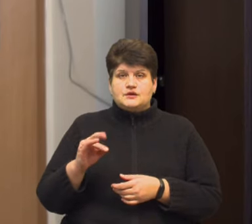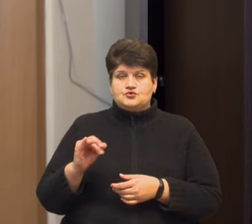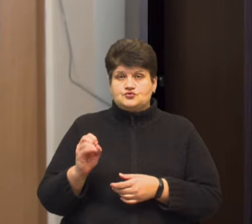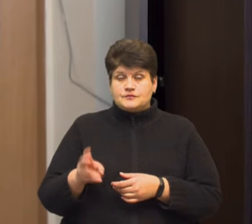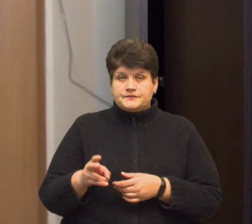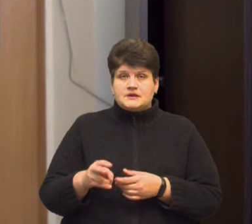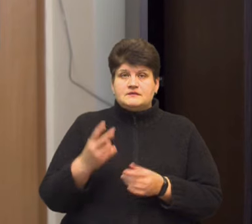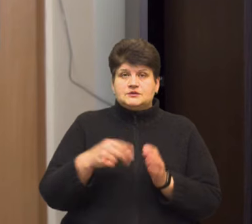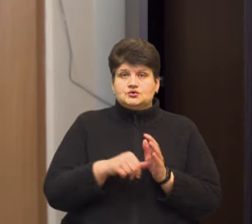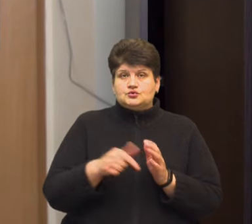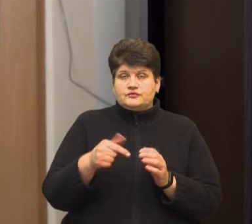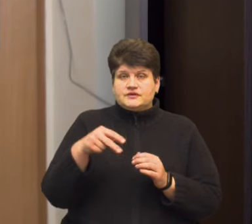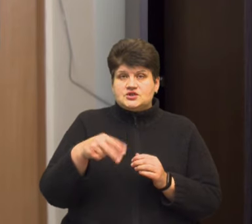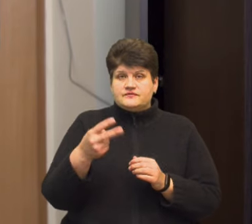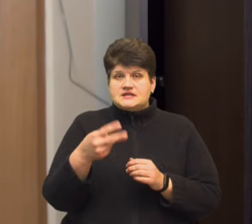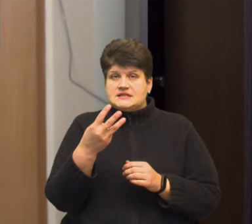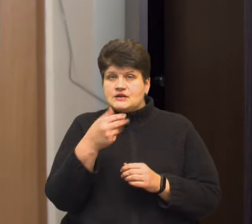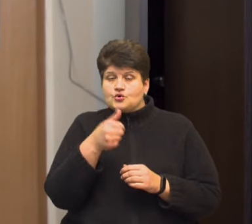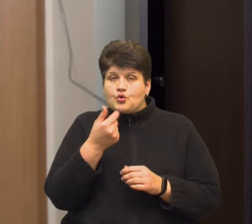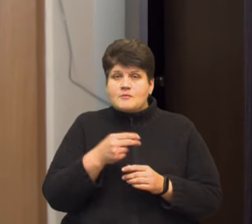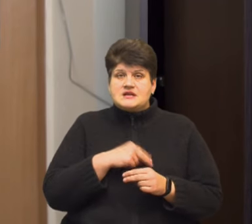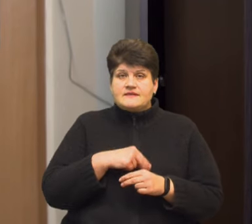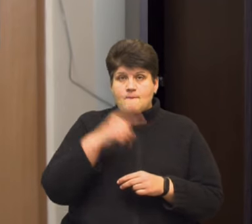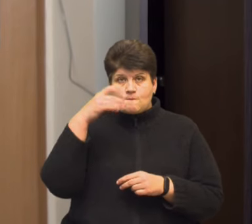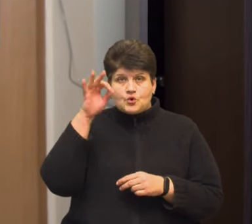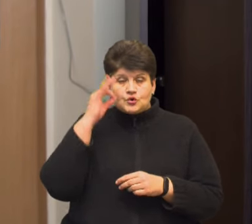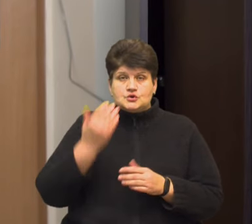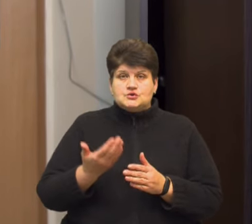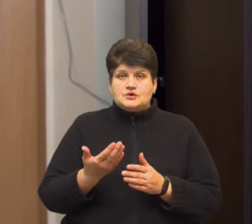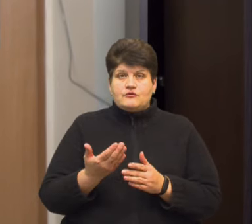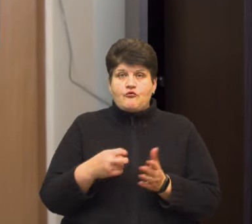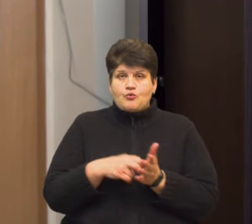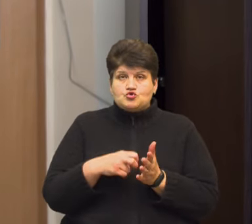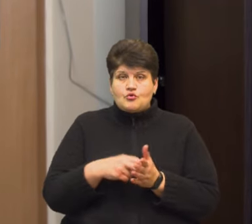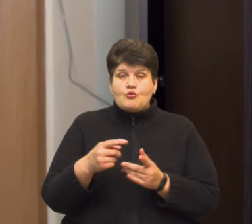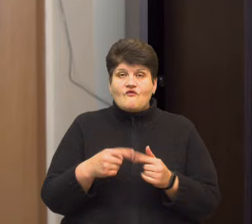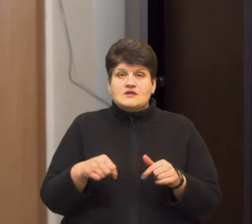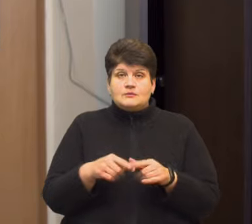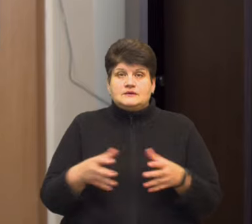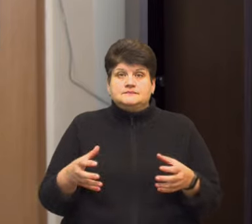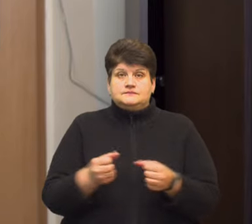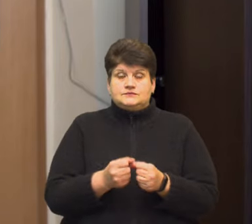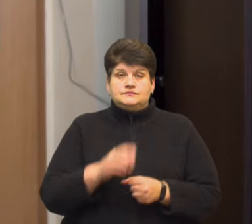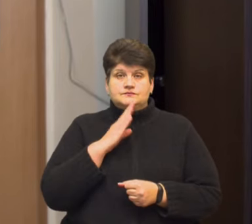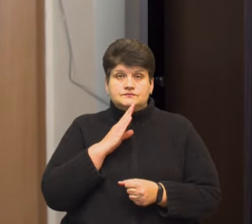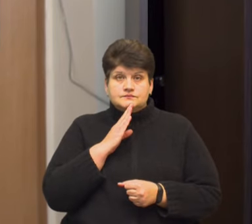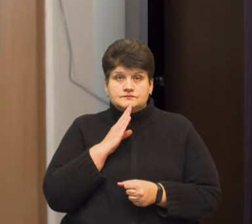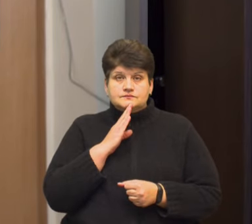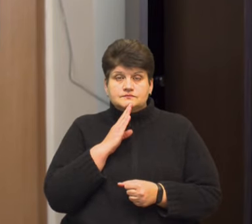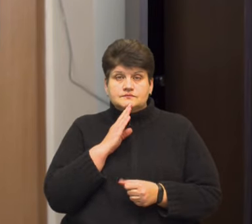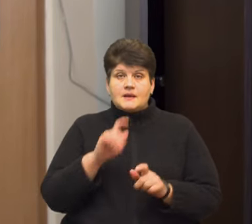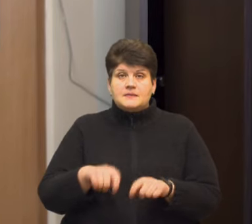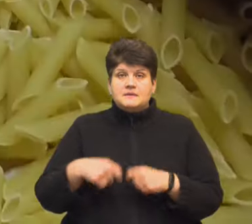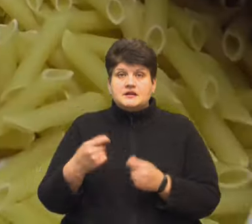грудня 2023 року працівниками поліції в одному із поштових відділень було затримано дану громадянку при передачі